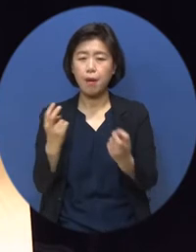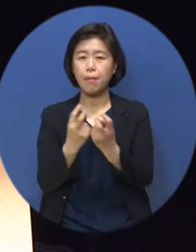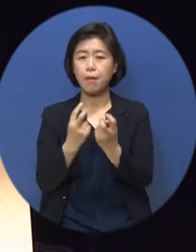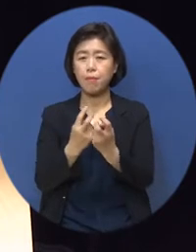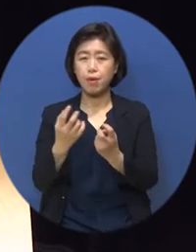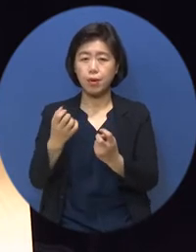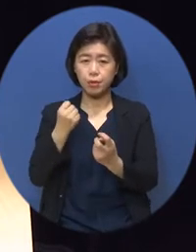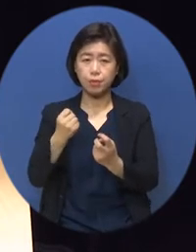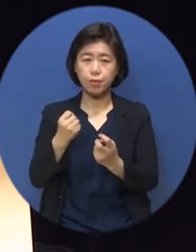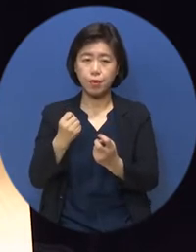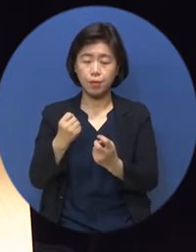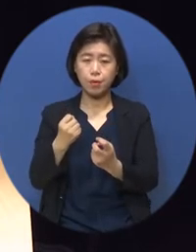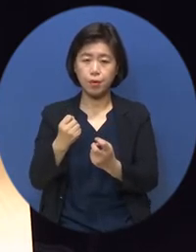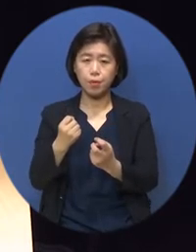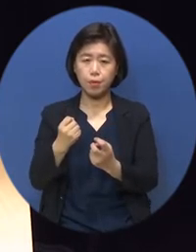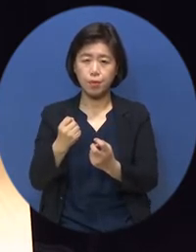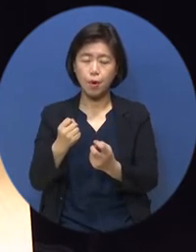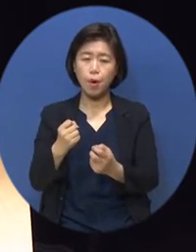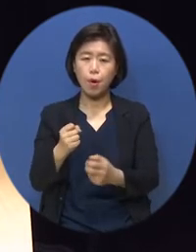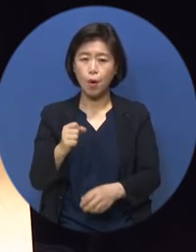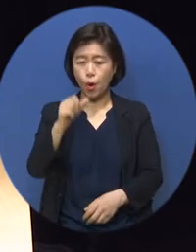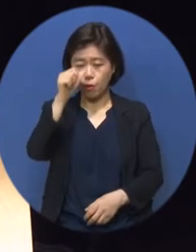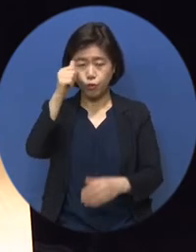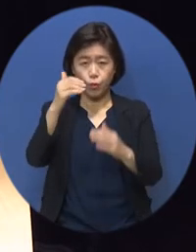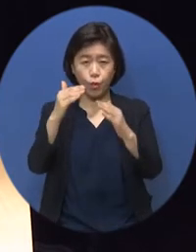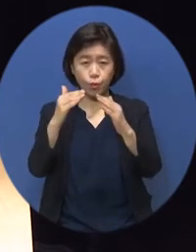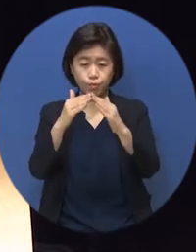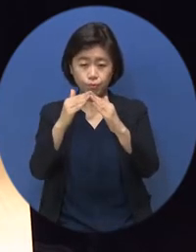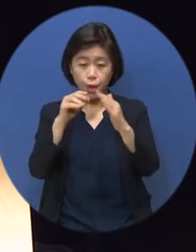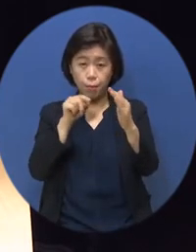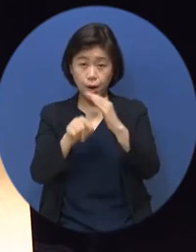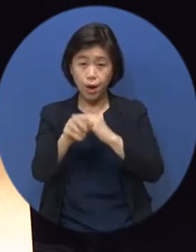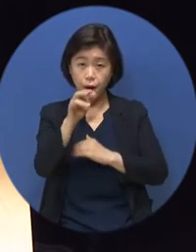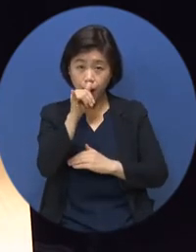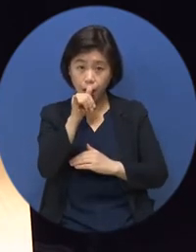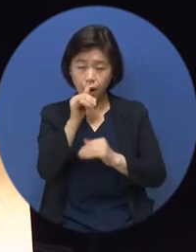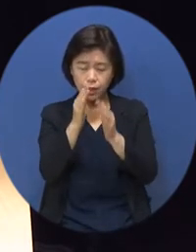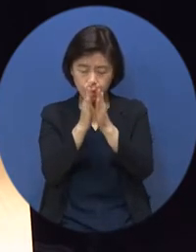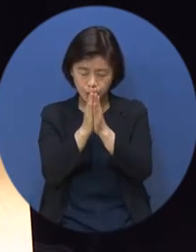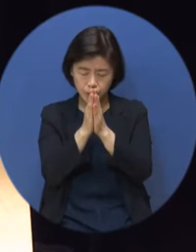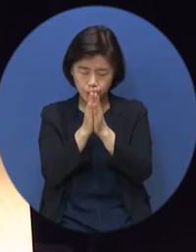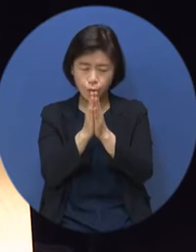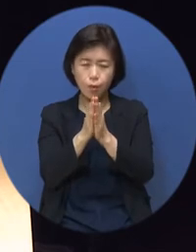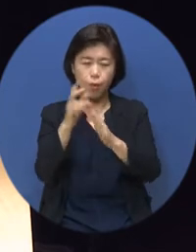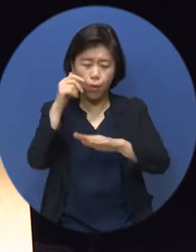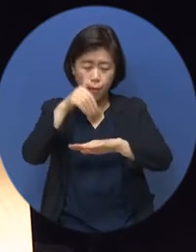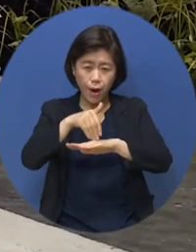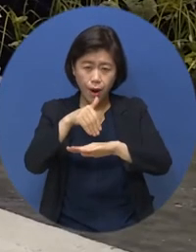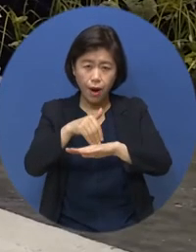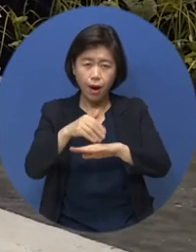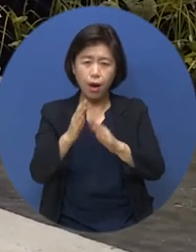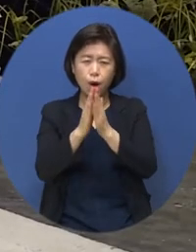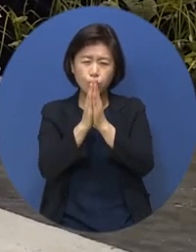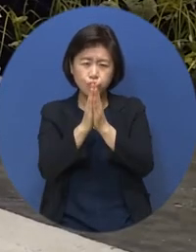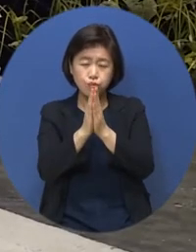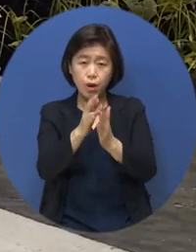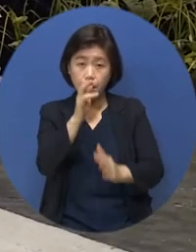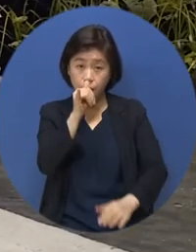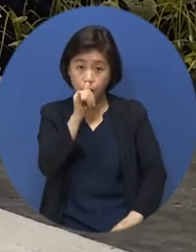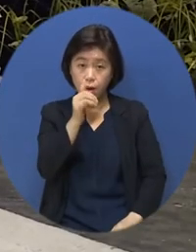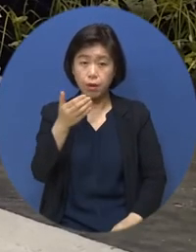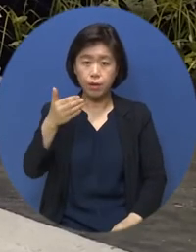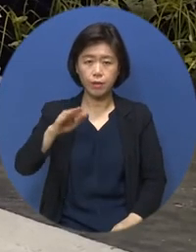조아리며 기도하고 반성하며 갈구합니다. 그러나 석불은